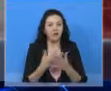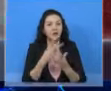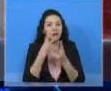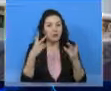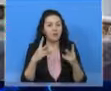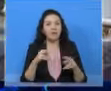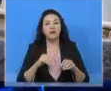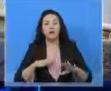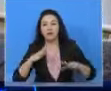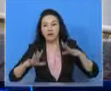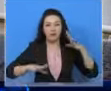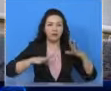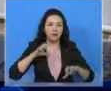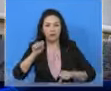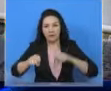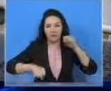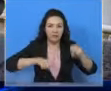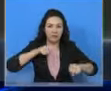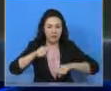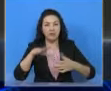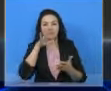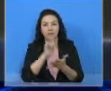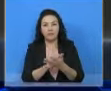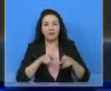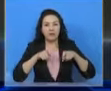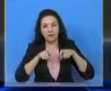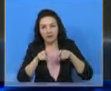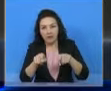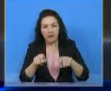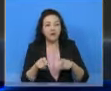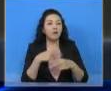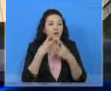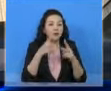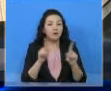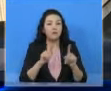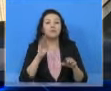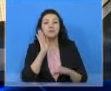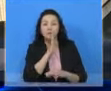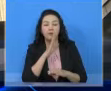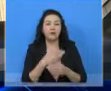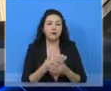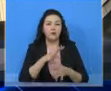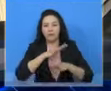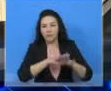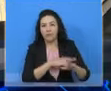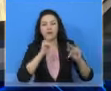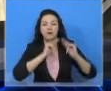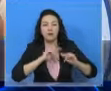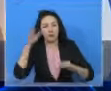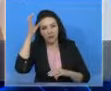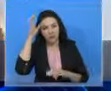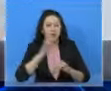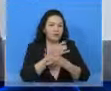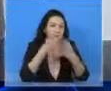то, как они делают зарядку, крутят педали велотренажера, занимаются на беговой дорожке, и не скажешь, что эти женщины отдали не один десяток лет службе в сферах